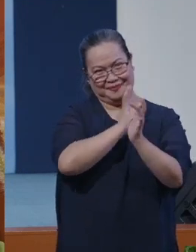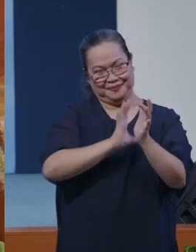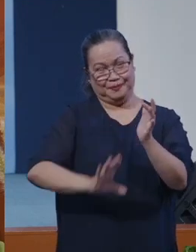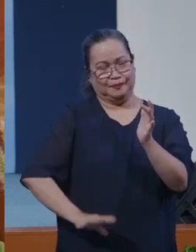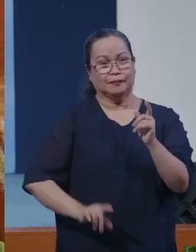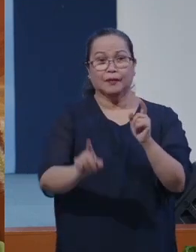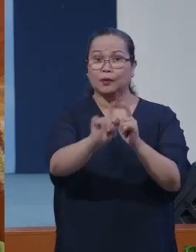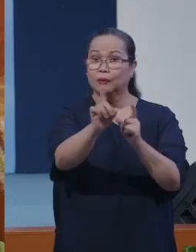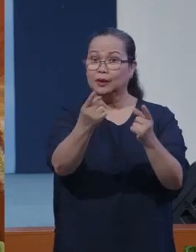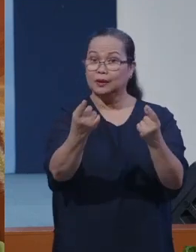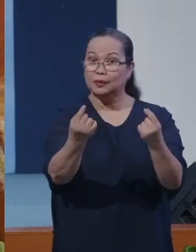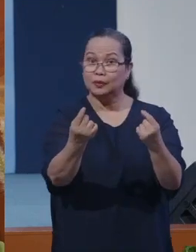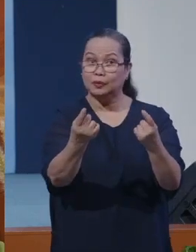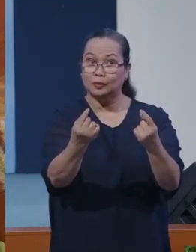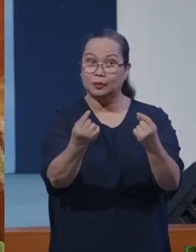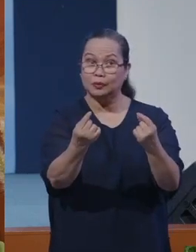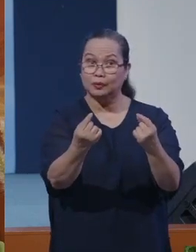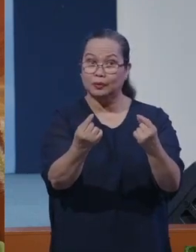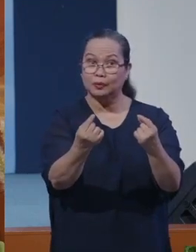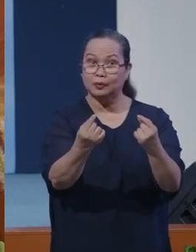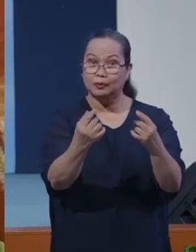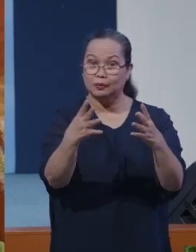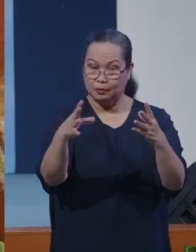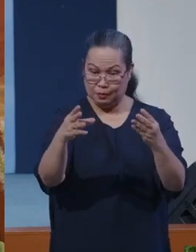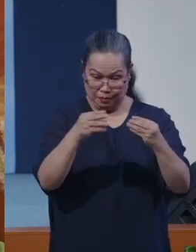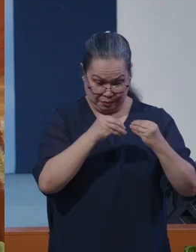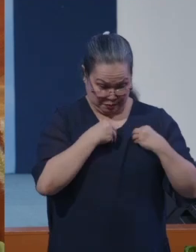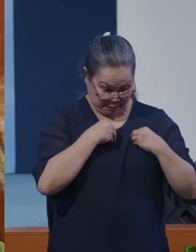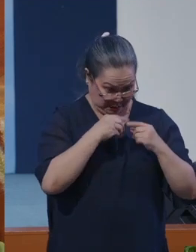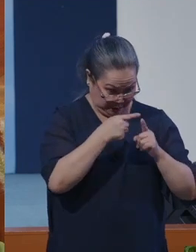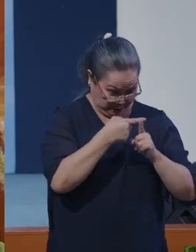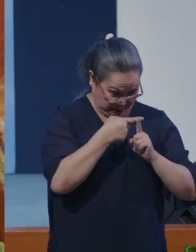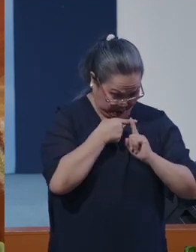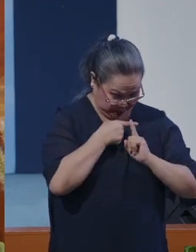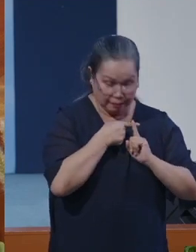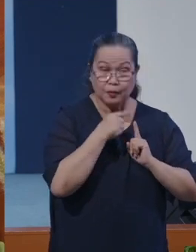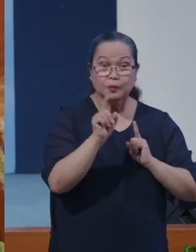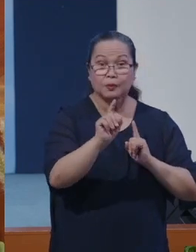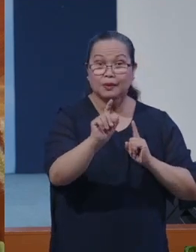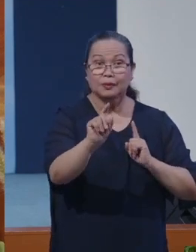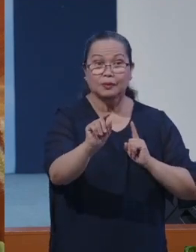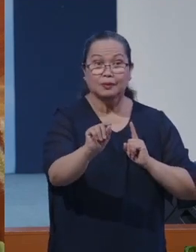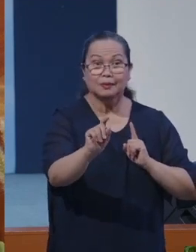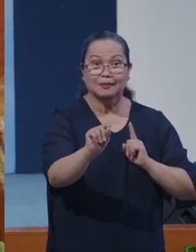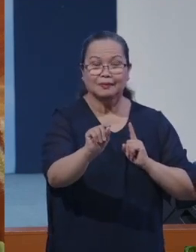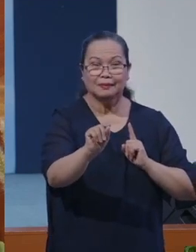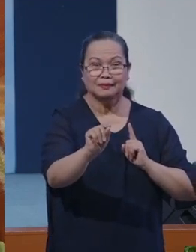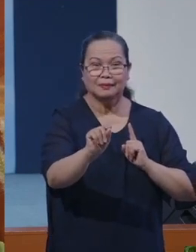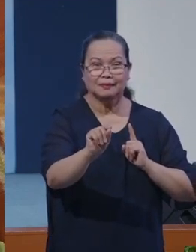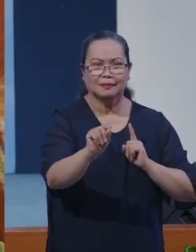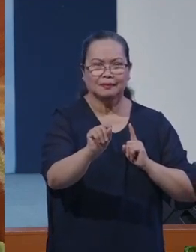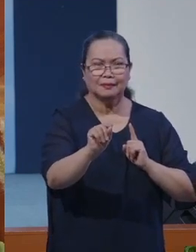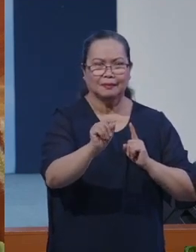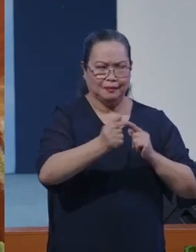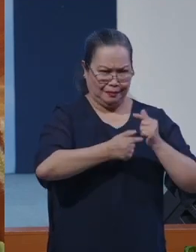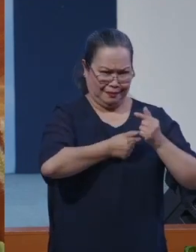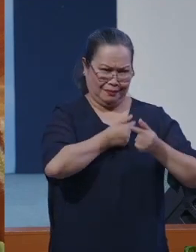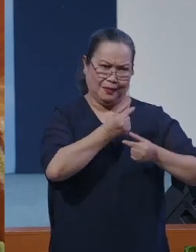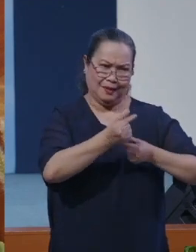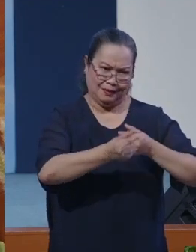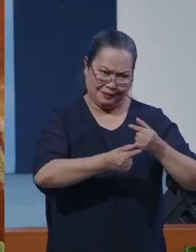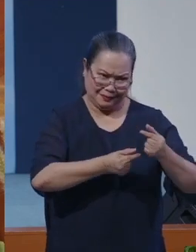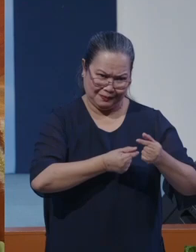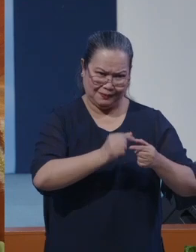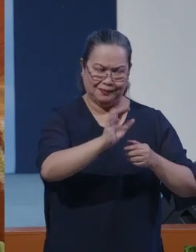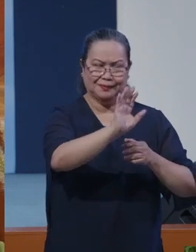Anong ginagawa ng mga tumanggap ng mabuting balita ni Kristo Jesus? And the generosity of